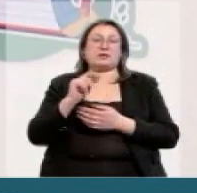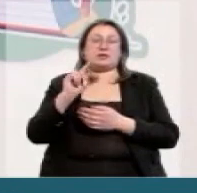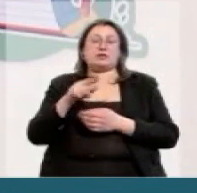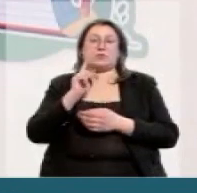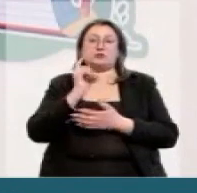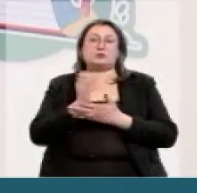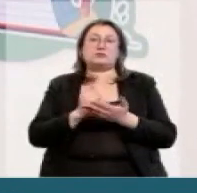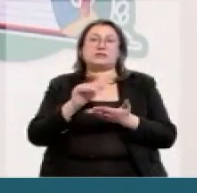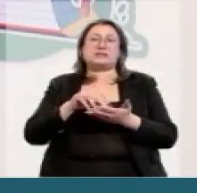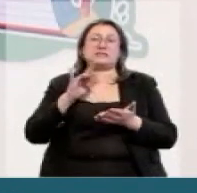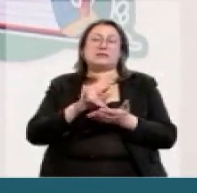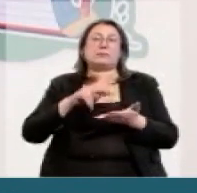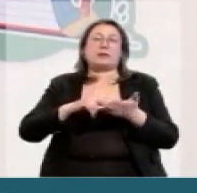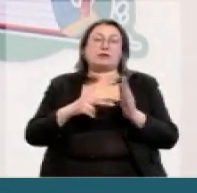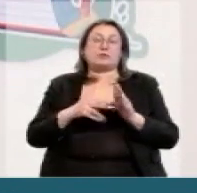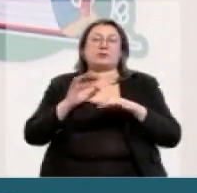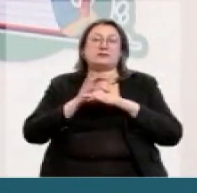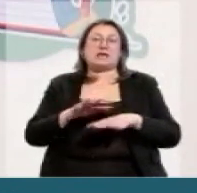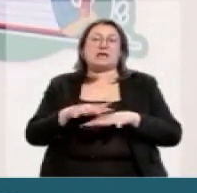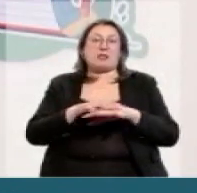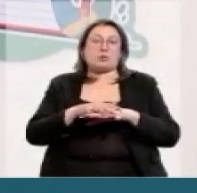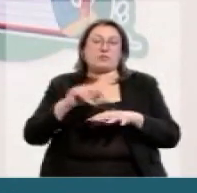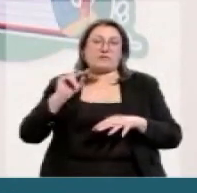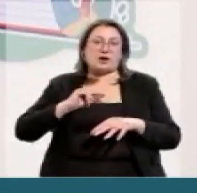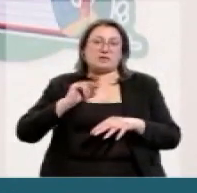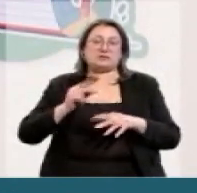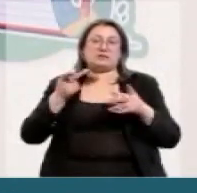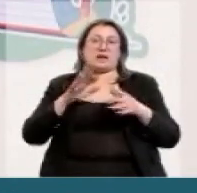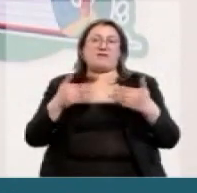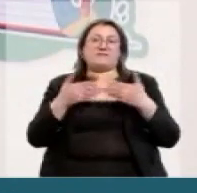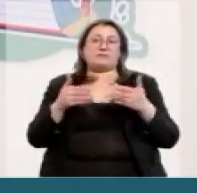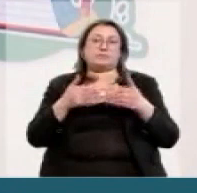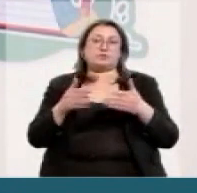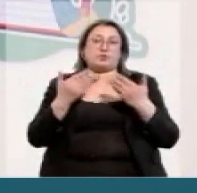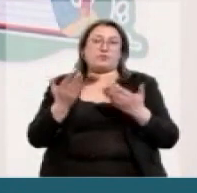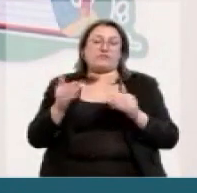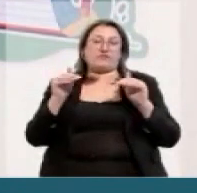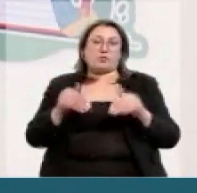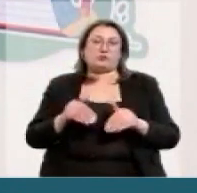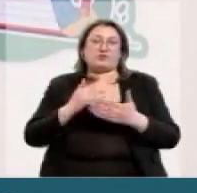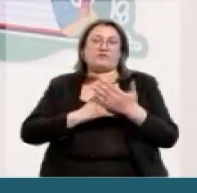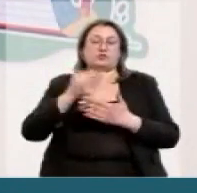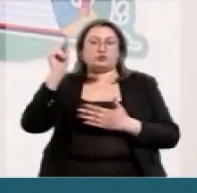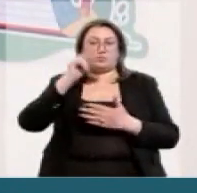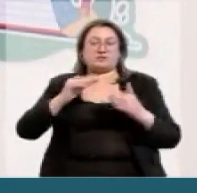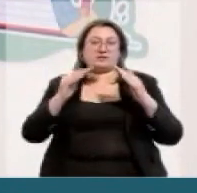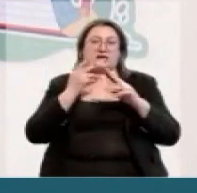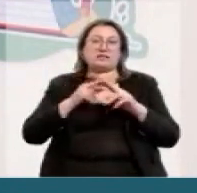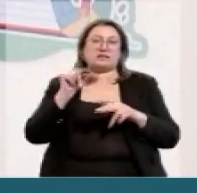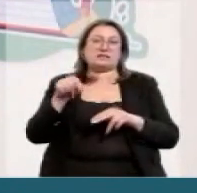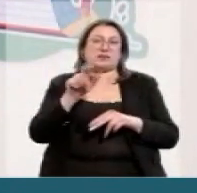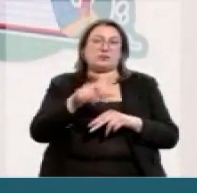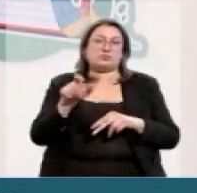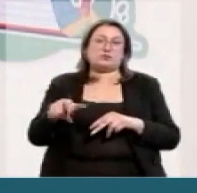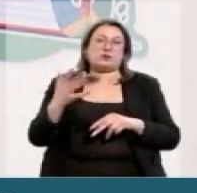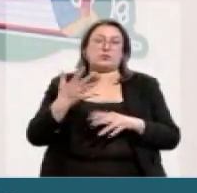молодежный ресурсный центр планирует провести ярмарку вакансий для выпускников колледжей и высших учебных заведений. Это те люди,